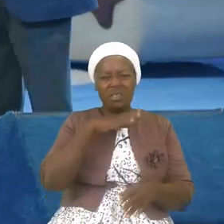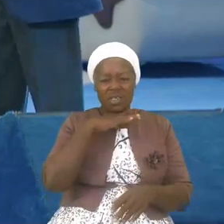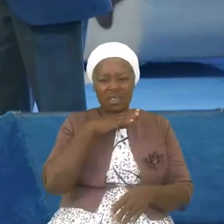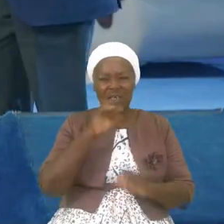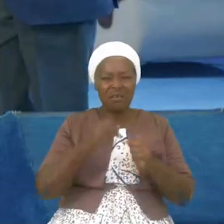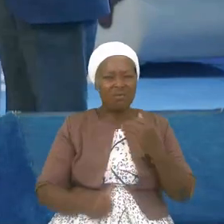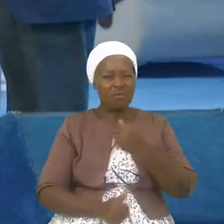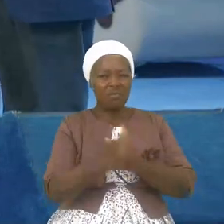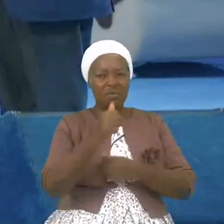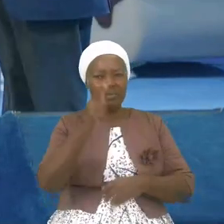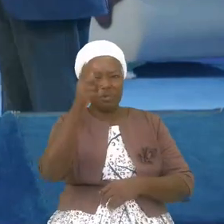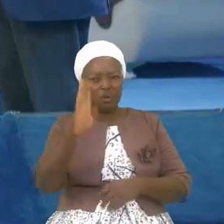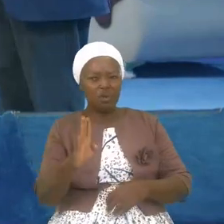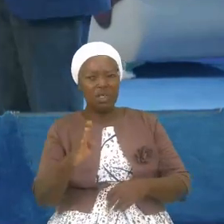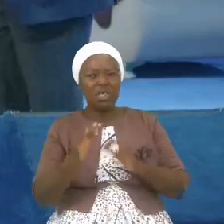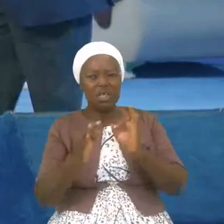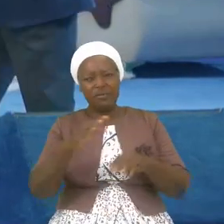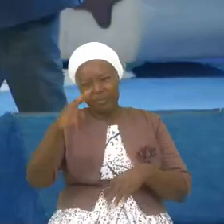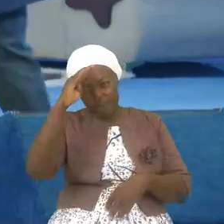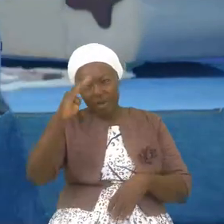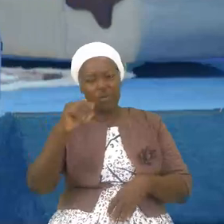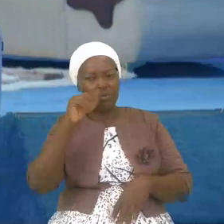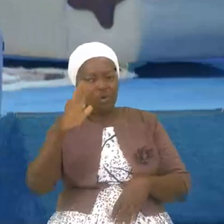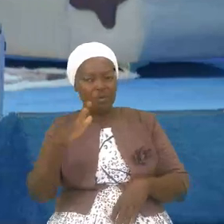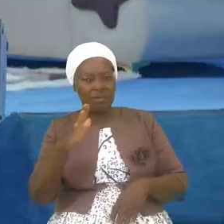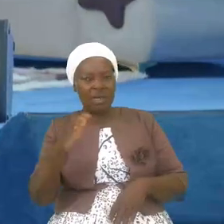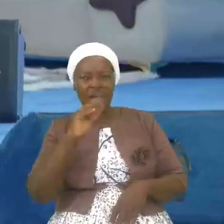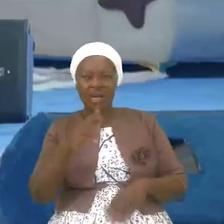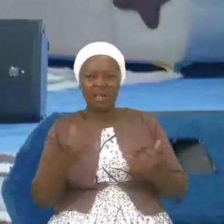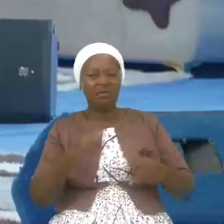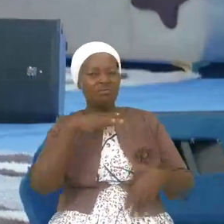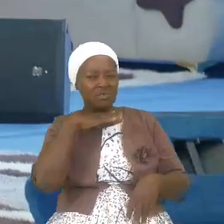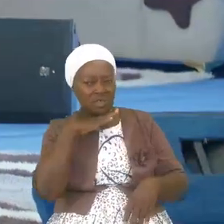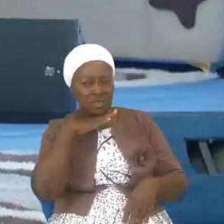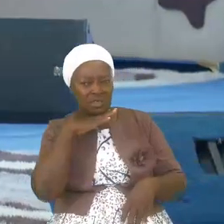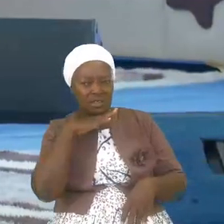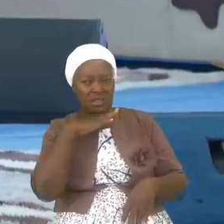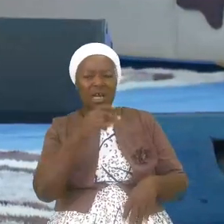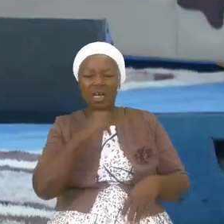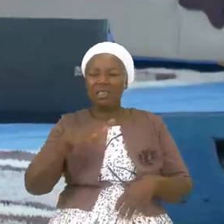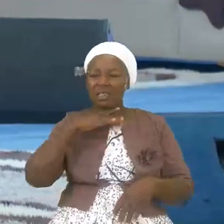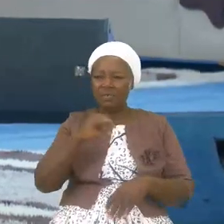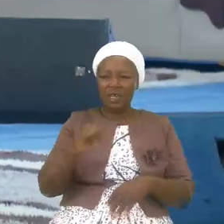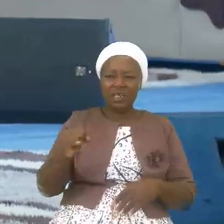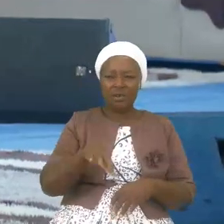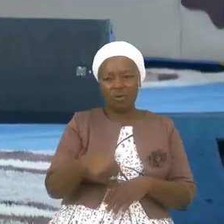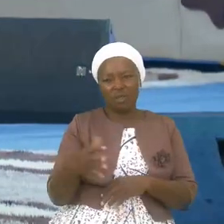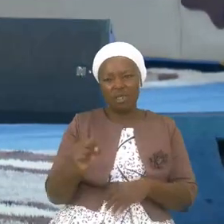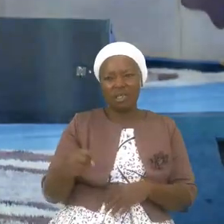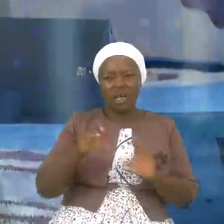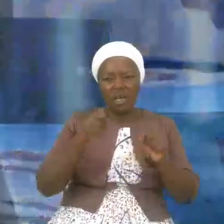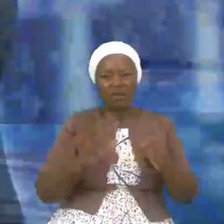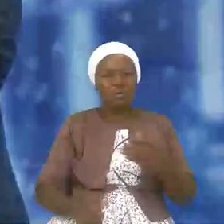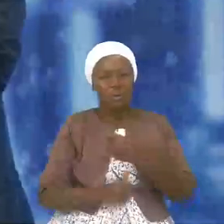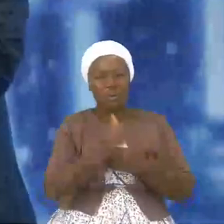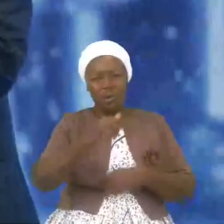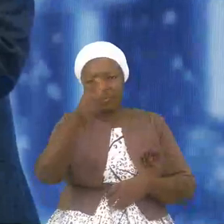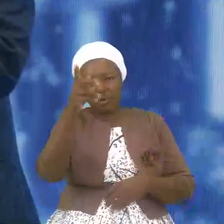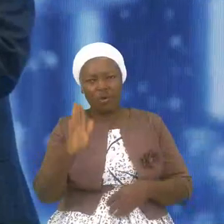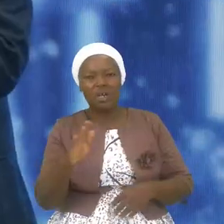corrompus et se corrompent, si les hommes et les femmes sont souillés, se souillent, est-ce que vous pouvez condamner